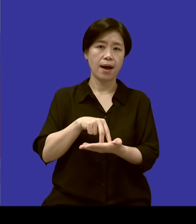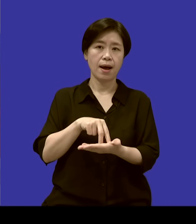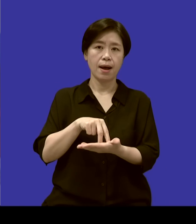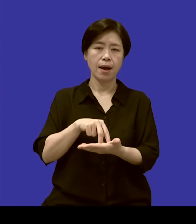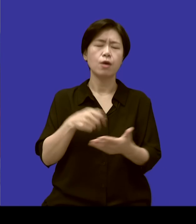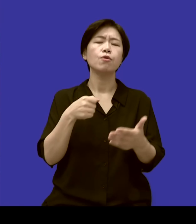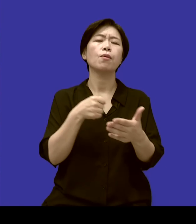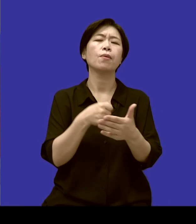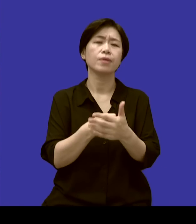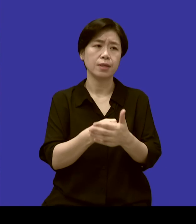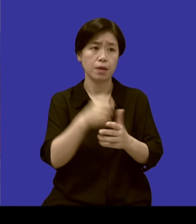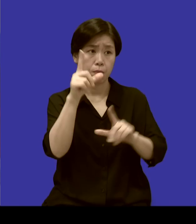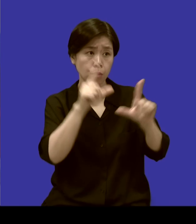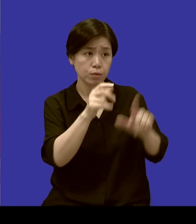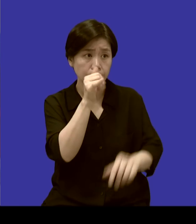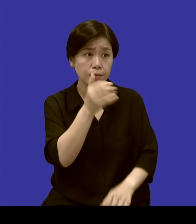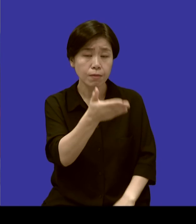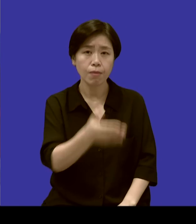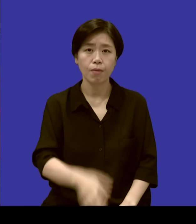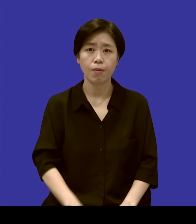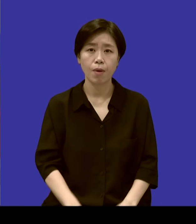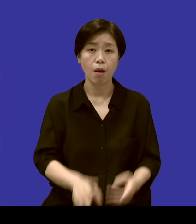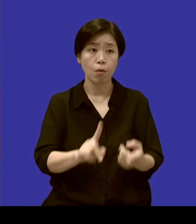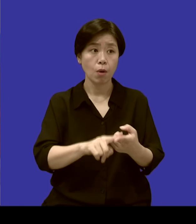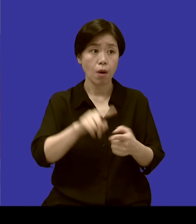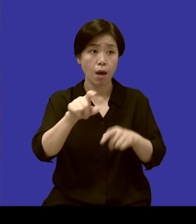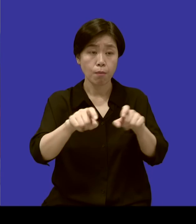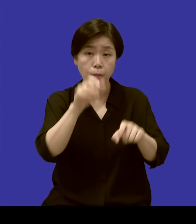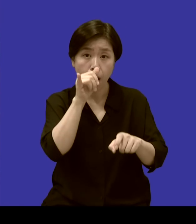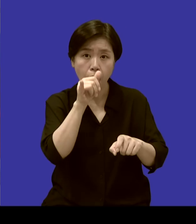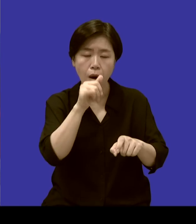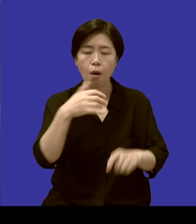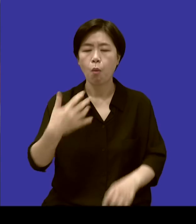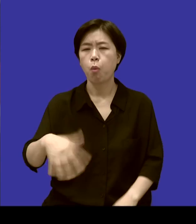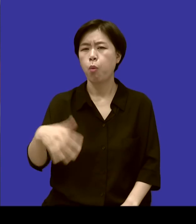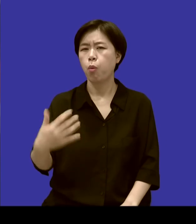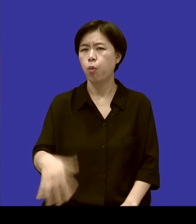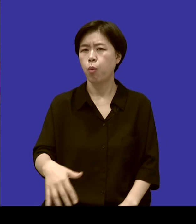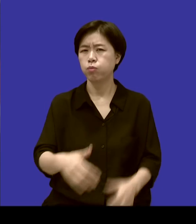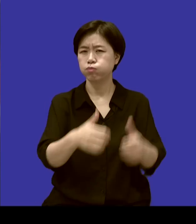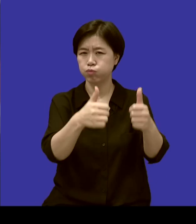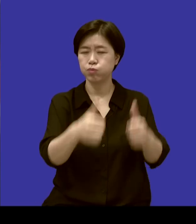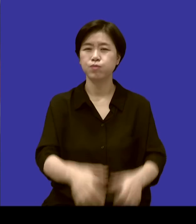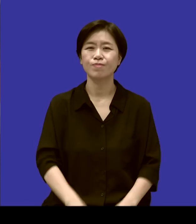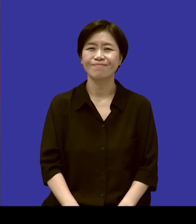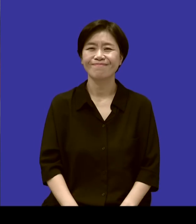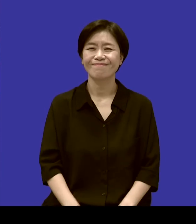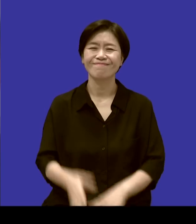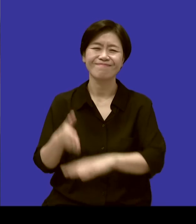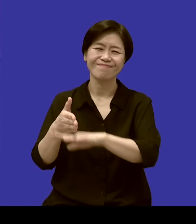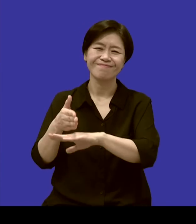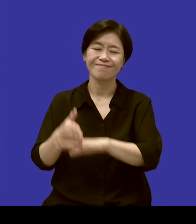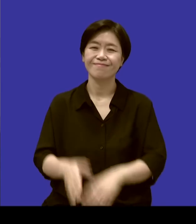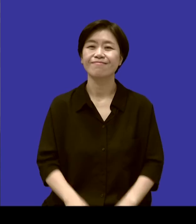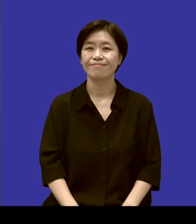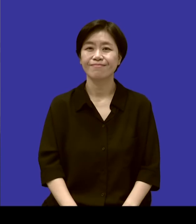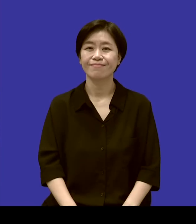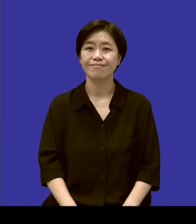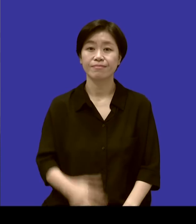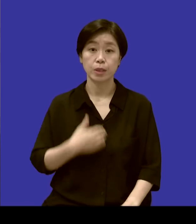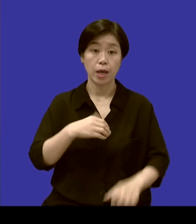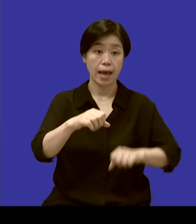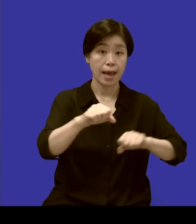있는 용기 또 그대로 행할 수 있는 믿음 그것을 오늘 권사님 통해서 저에게 도전의 마음을 하나님께 주신 것 같아요. 감사해요. 그래서 저도 행함이